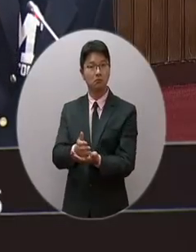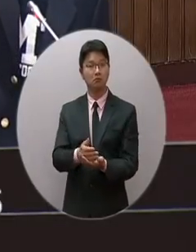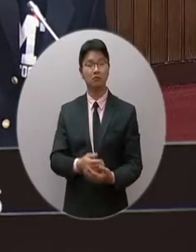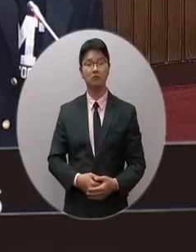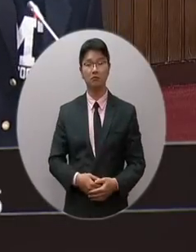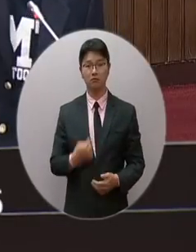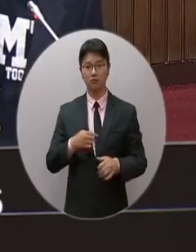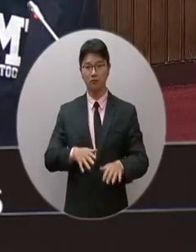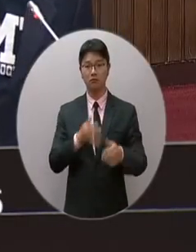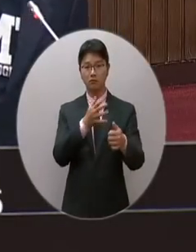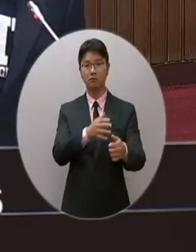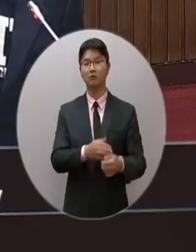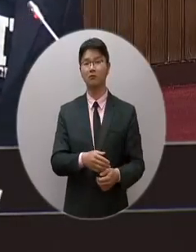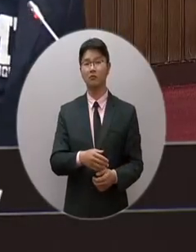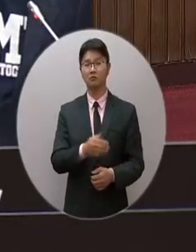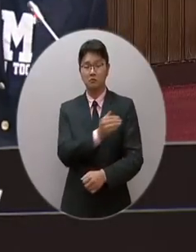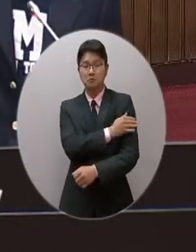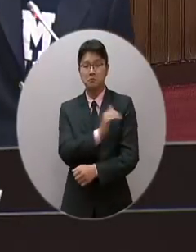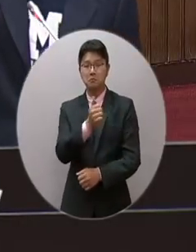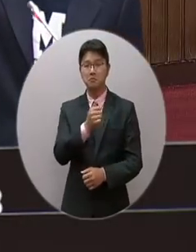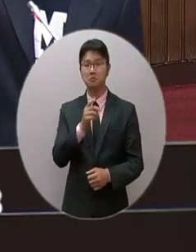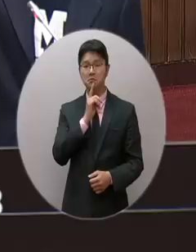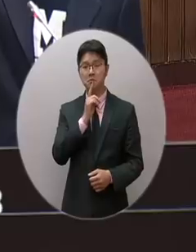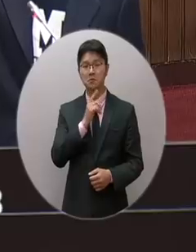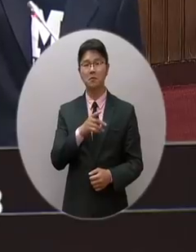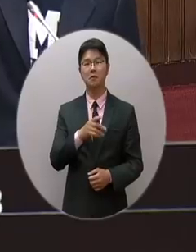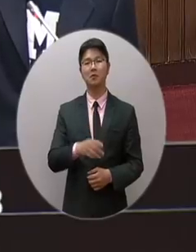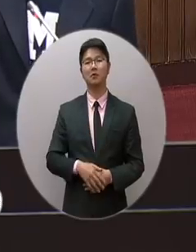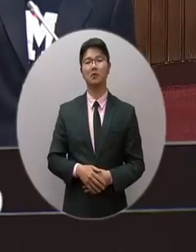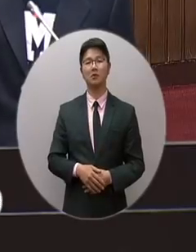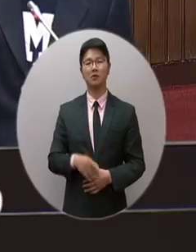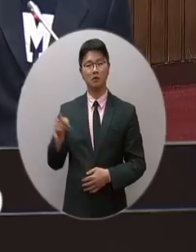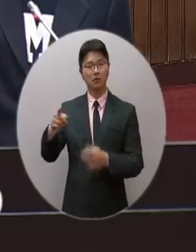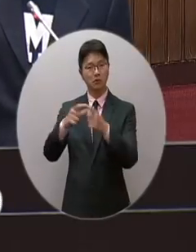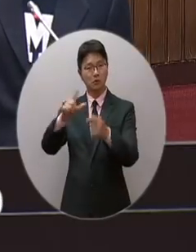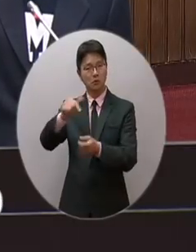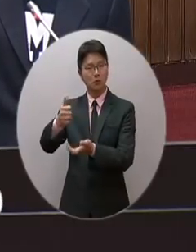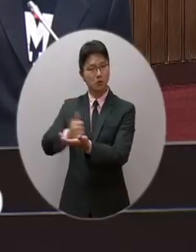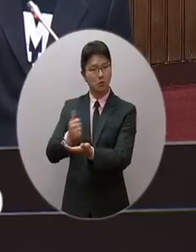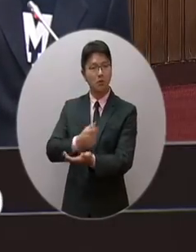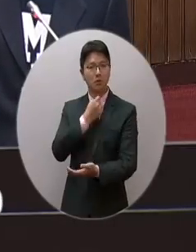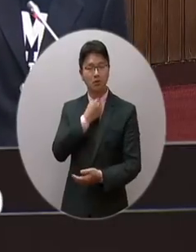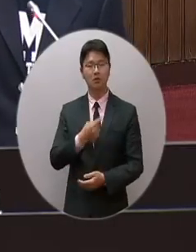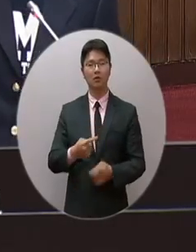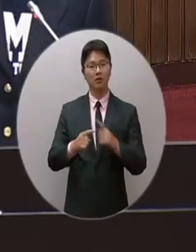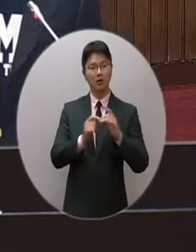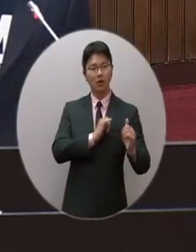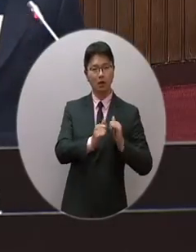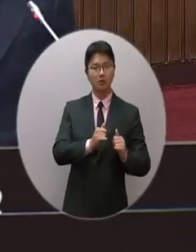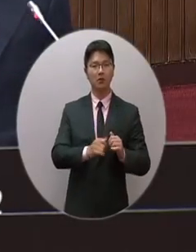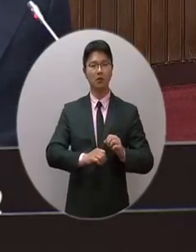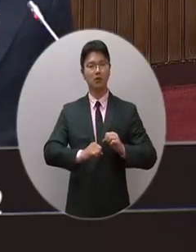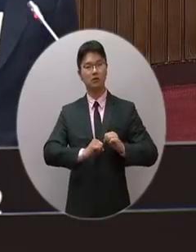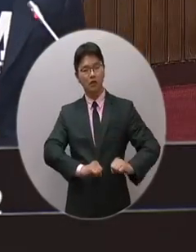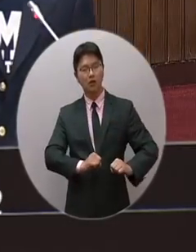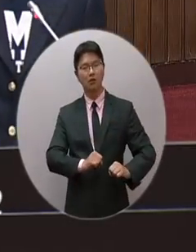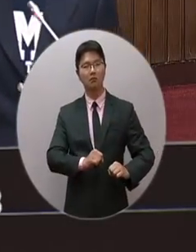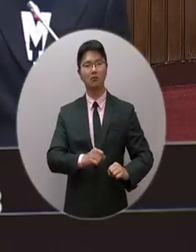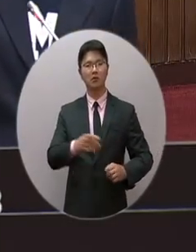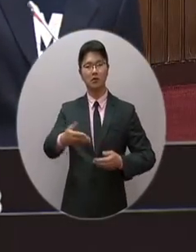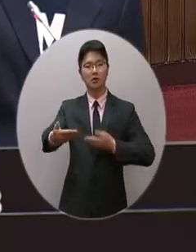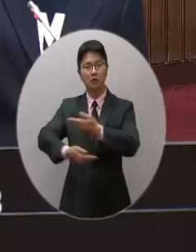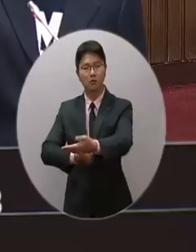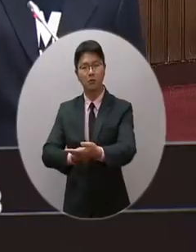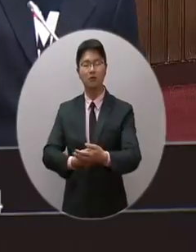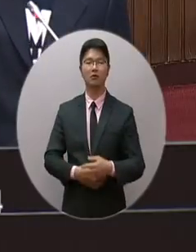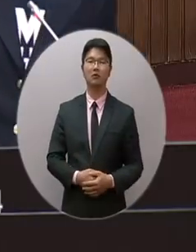了。陈时中不断的放空气要进来，拿人民的生命当做一个筹码，要政治